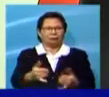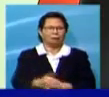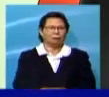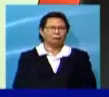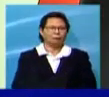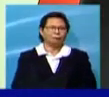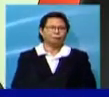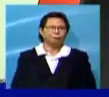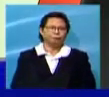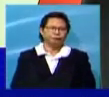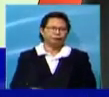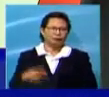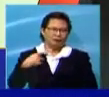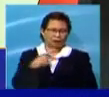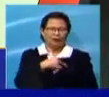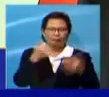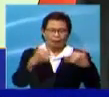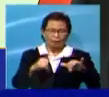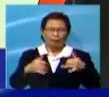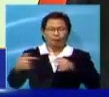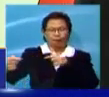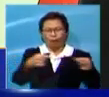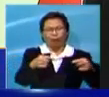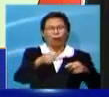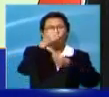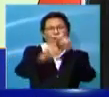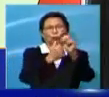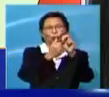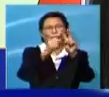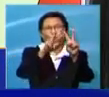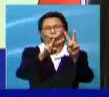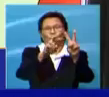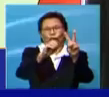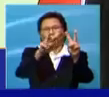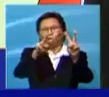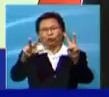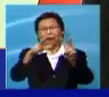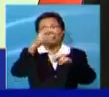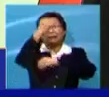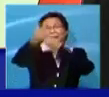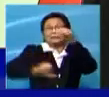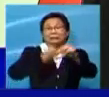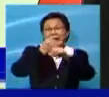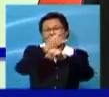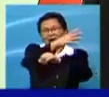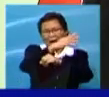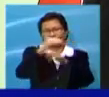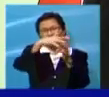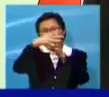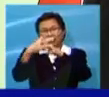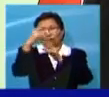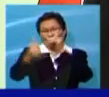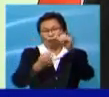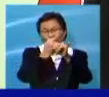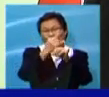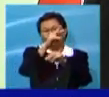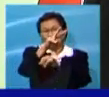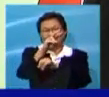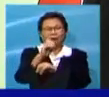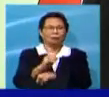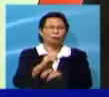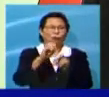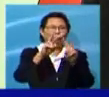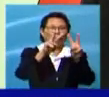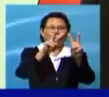Matlamat kita ialah untuk bermain dalam 2023 One Day International dan juga 2020 dan